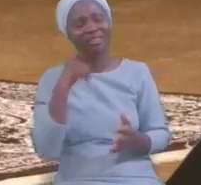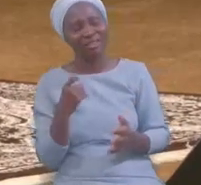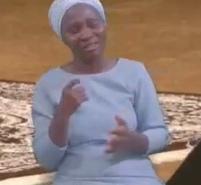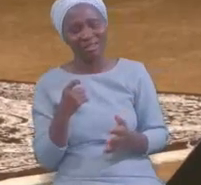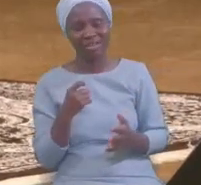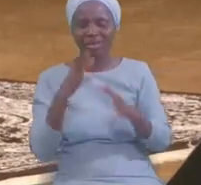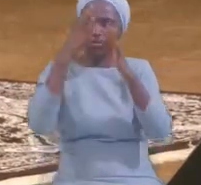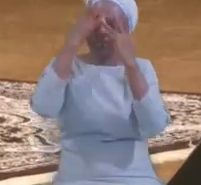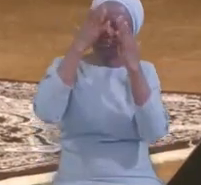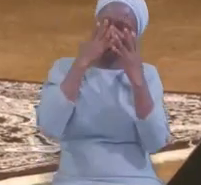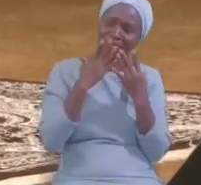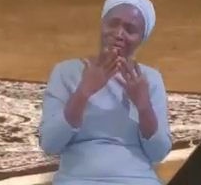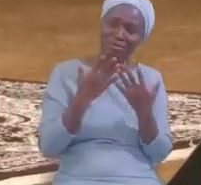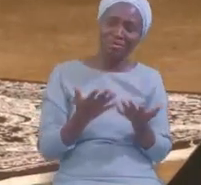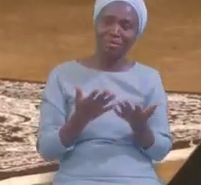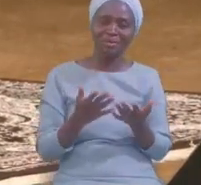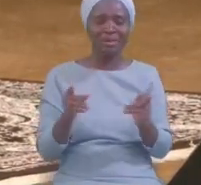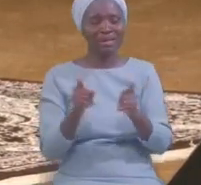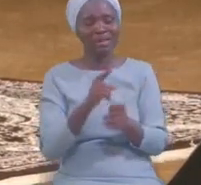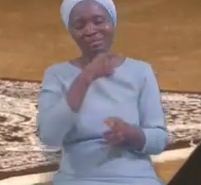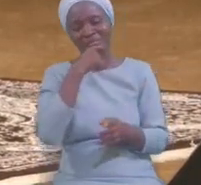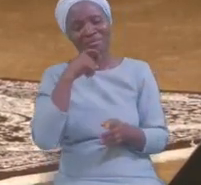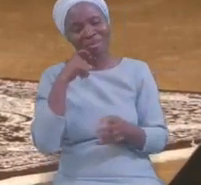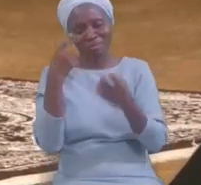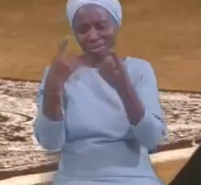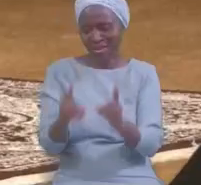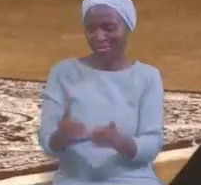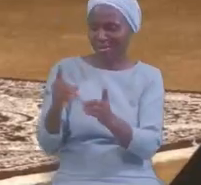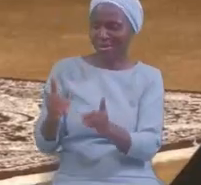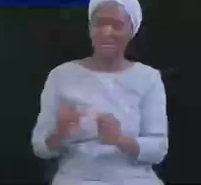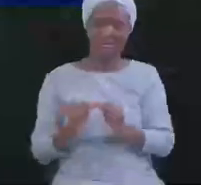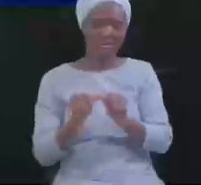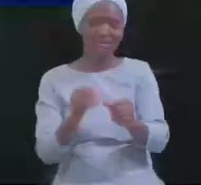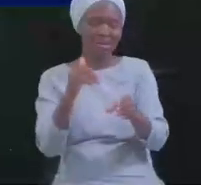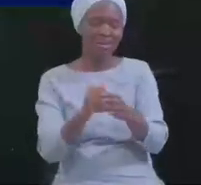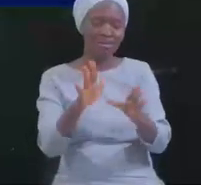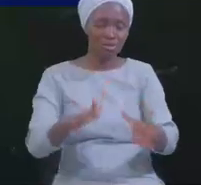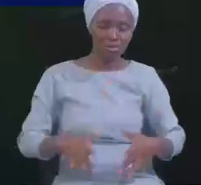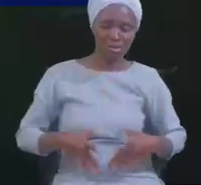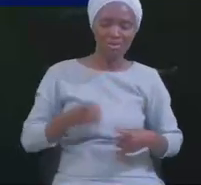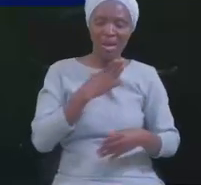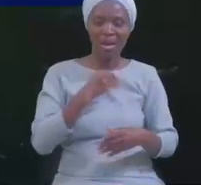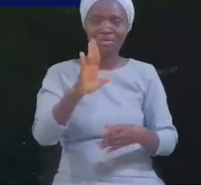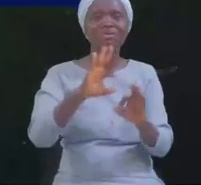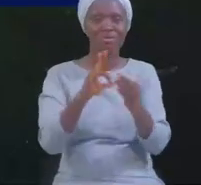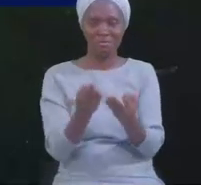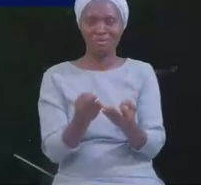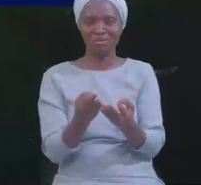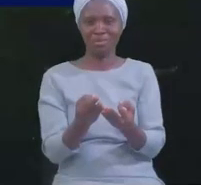vous étiez inquiets. C'est comme il y a la famine en vous et dans votre famille. Il n'y a